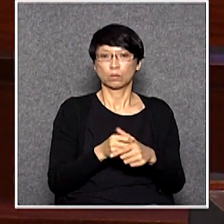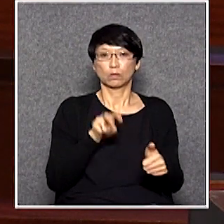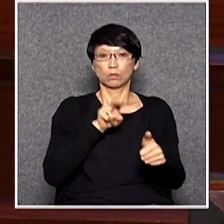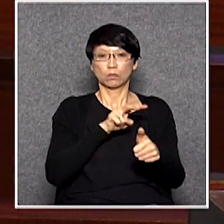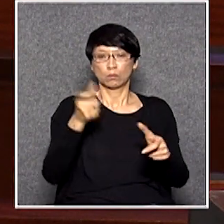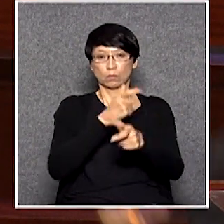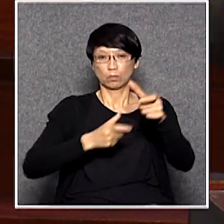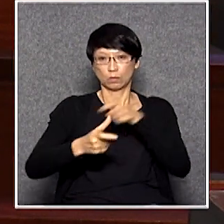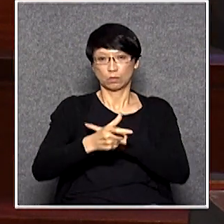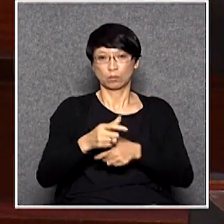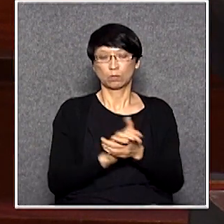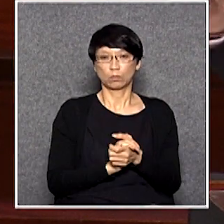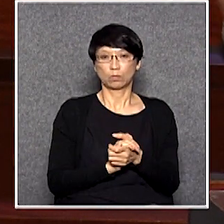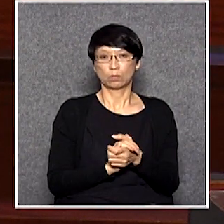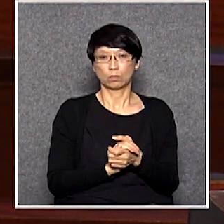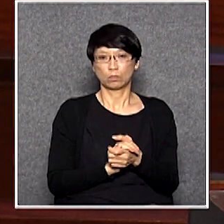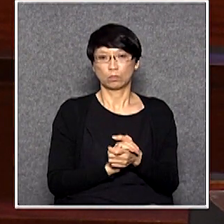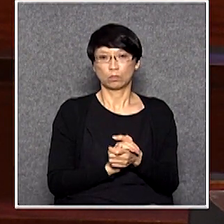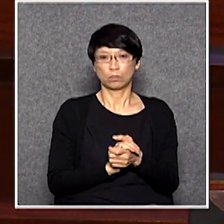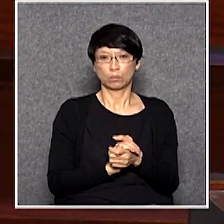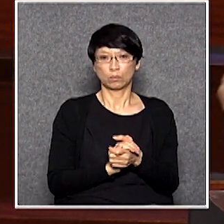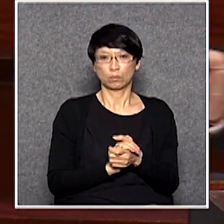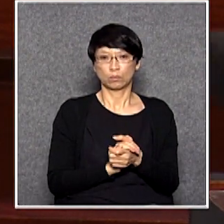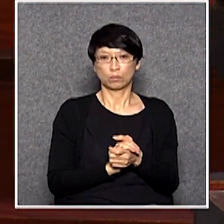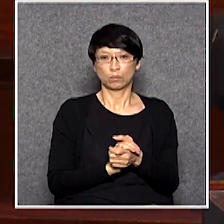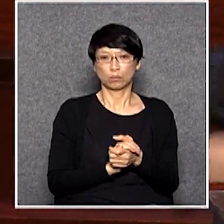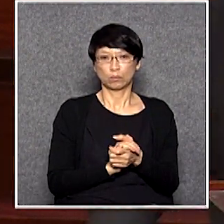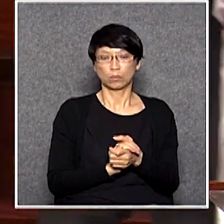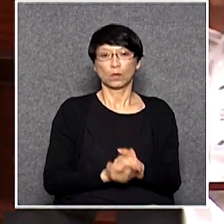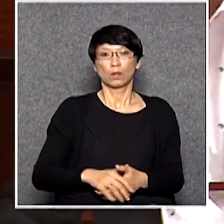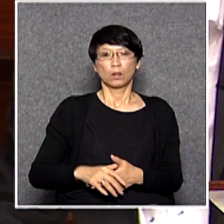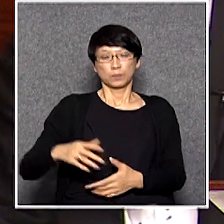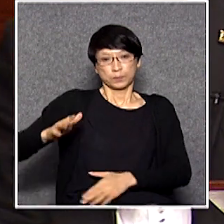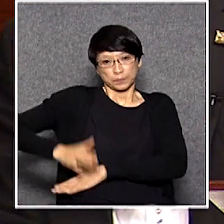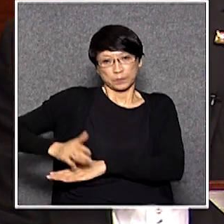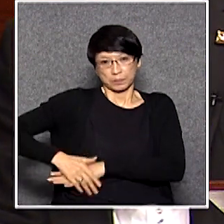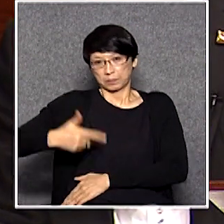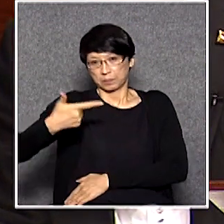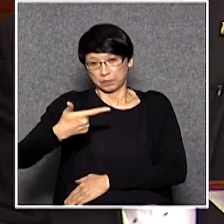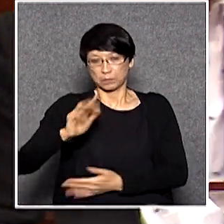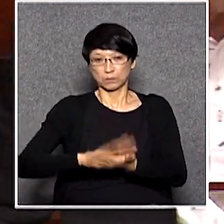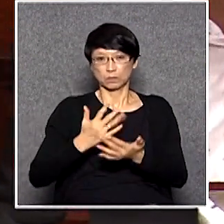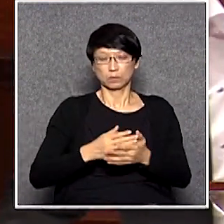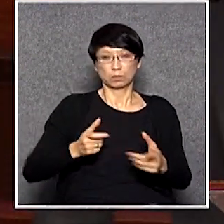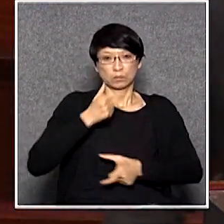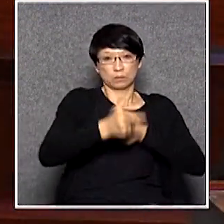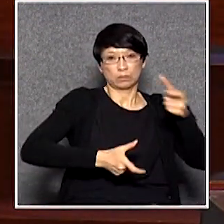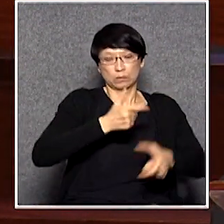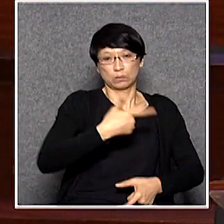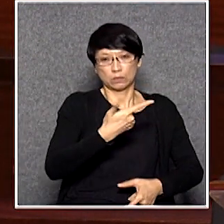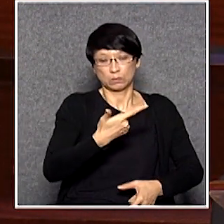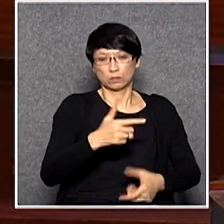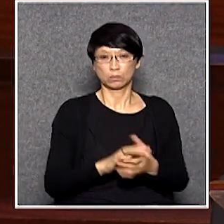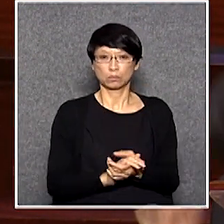嘛，善財難捨，冤枉甘心。OK， 基建超